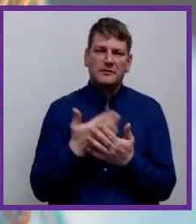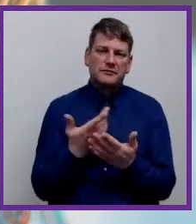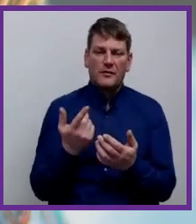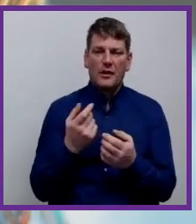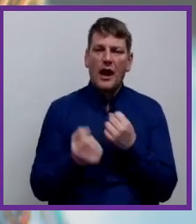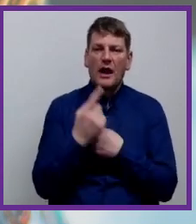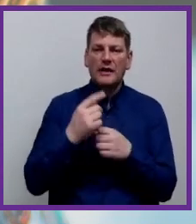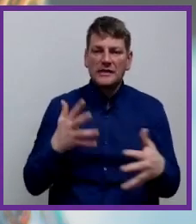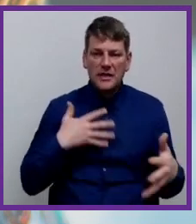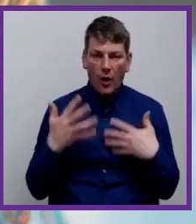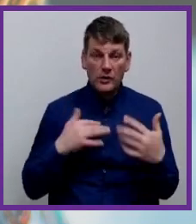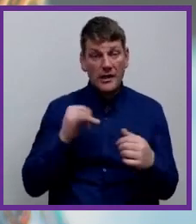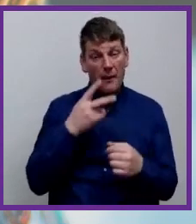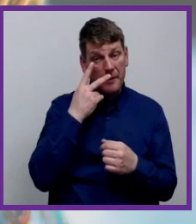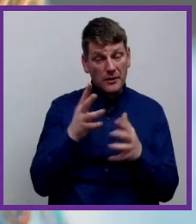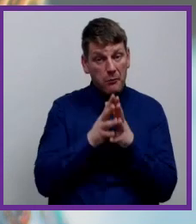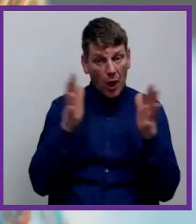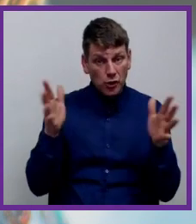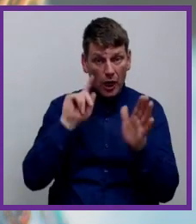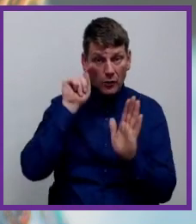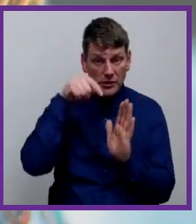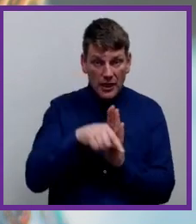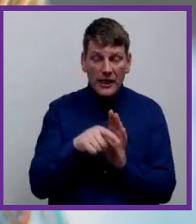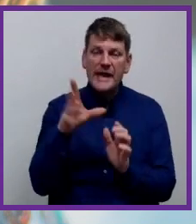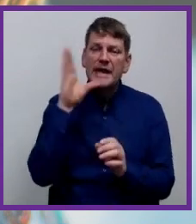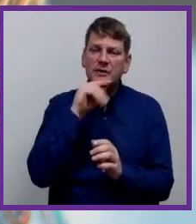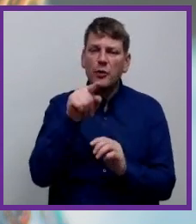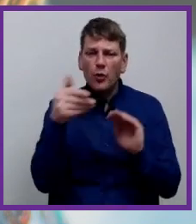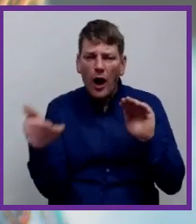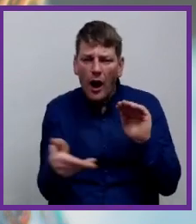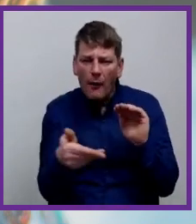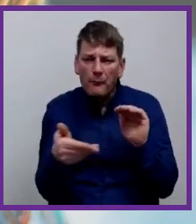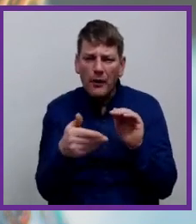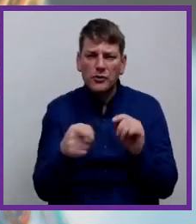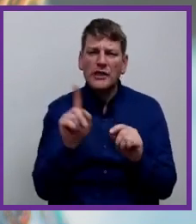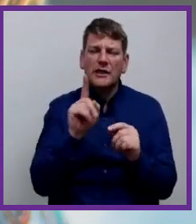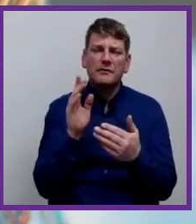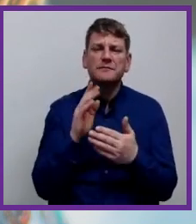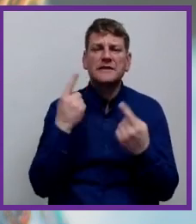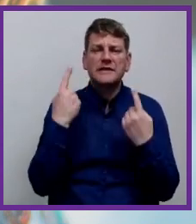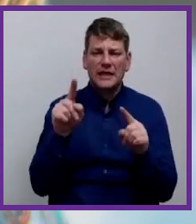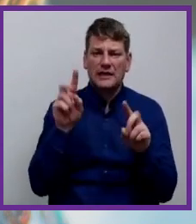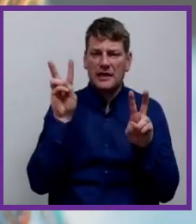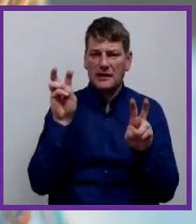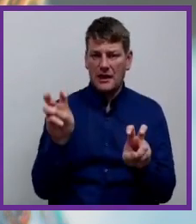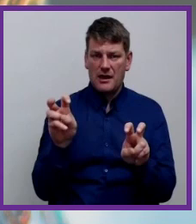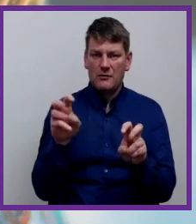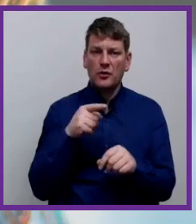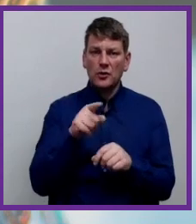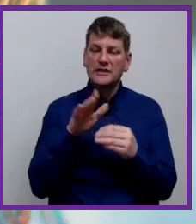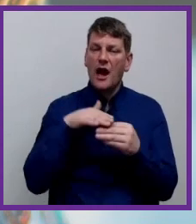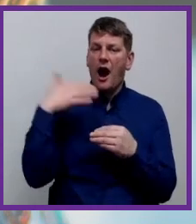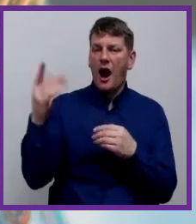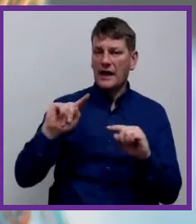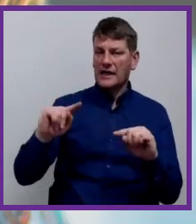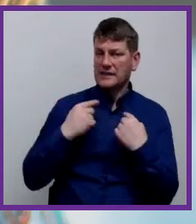bet ja mēs tā kā paskatāmies plašāk un dziļāk, tad iespējams tur apakšā ir kāda liela cita tēma, un šis tārējais stimuls ir bijis tikai